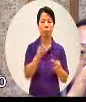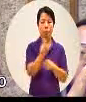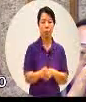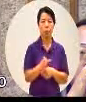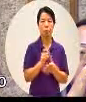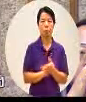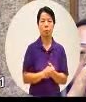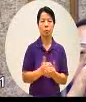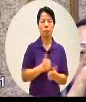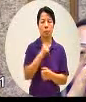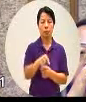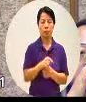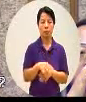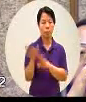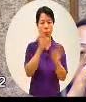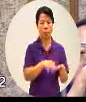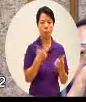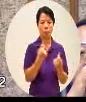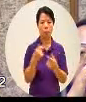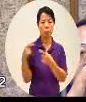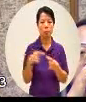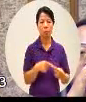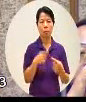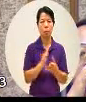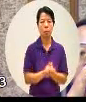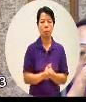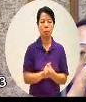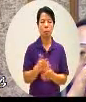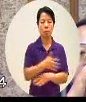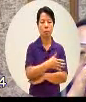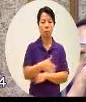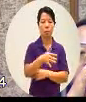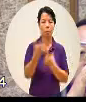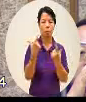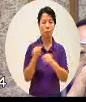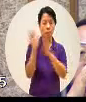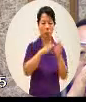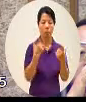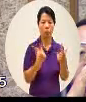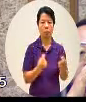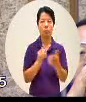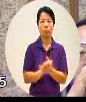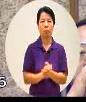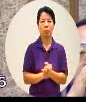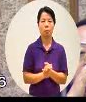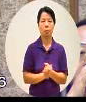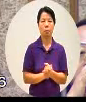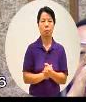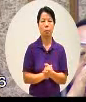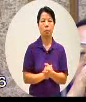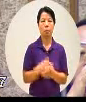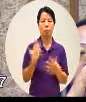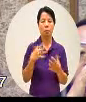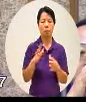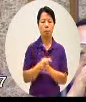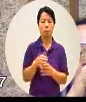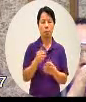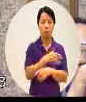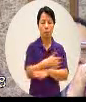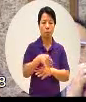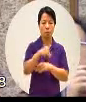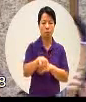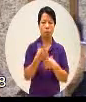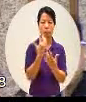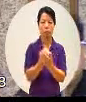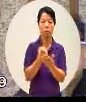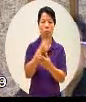实它的状况还是维持在原县府时代的一个状况，原县府时代已经把相关的一些报编计划有